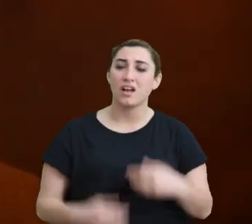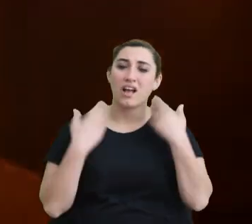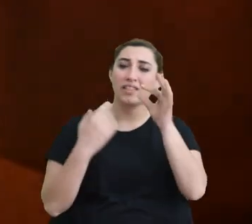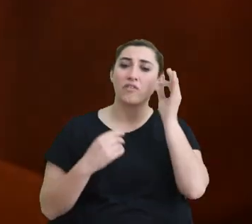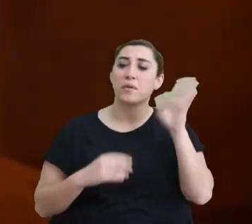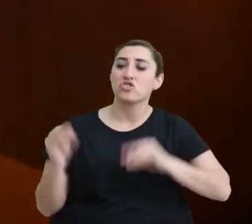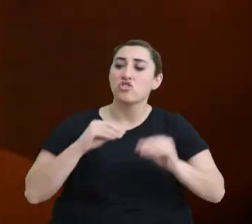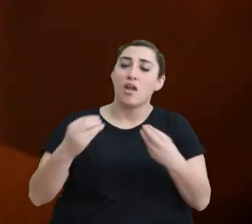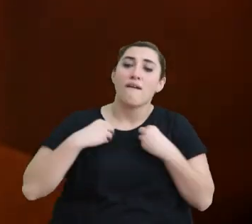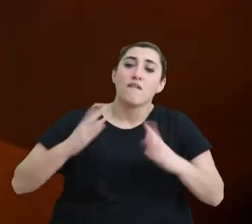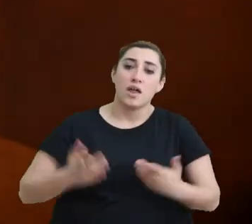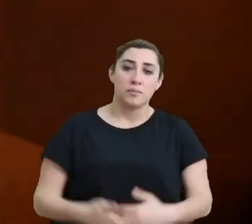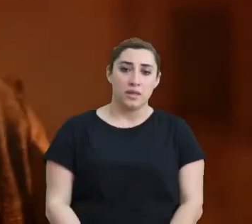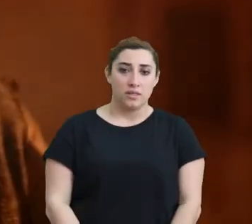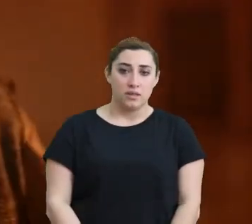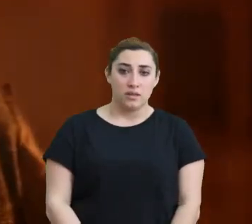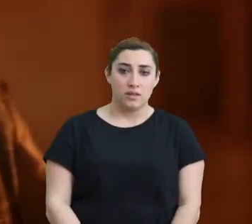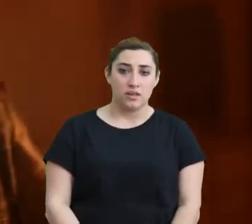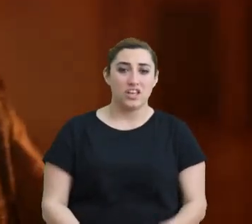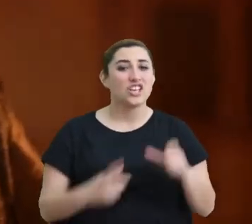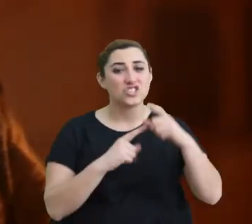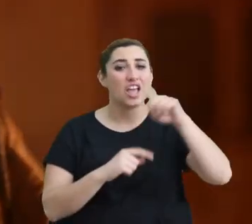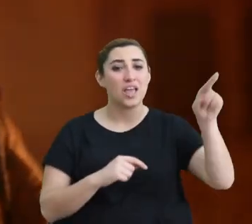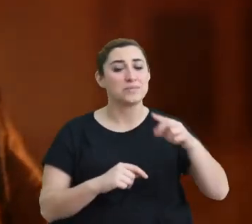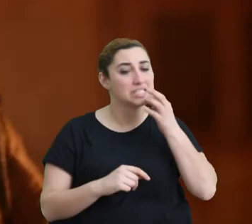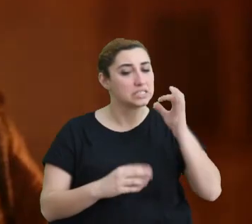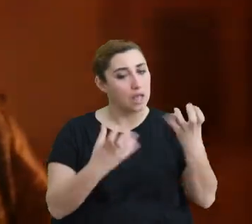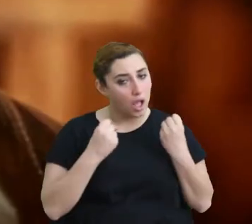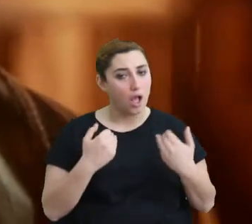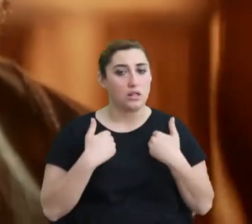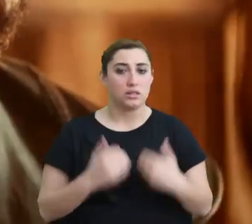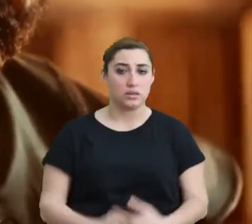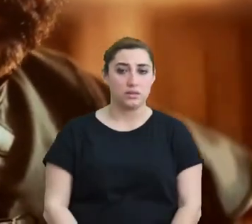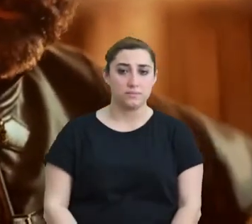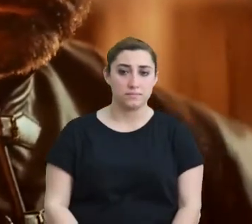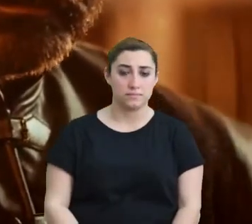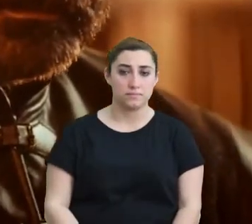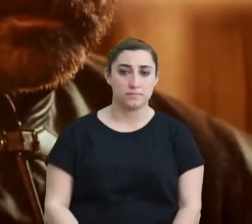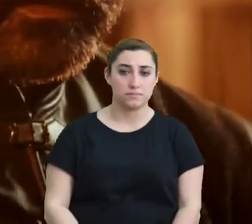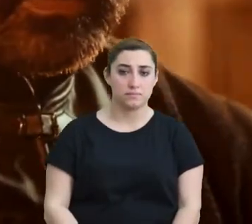Efendi başka çare bırakmamıştır Hasan'a. Şeyhimizin desturunu almışız Hasan'a.